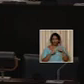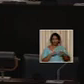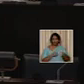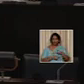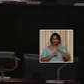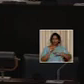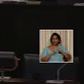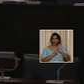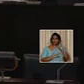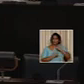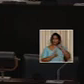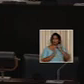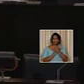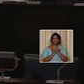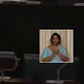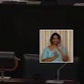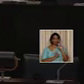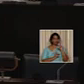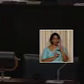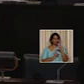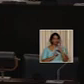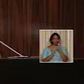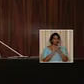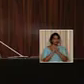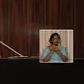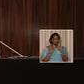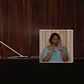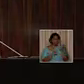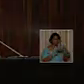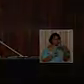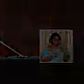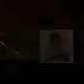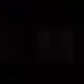රැස්වීමේදී පාර්ලිමේන්තුවේ ස්ථාවර නිංග 27 විද්‍යාන වලින් නිදහස් විය යුතුය ස්වභාවිකවද ආයි